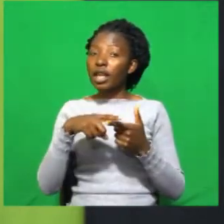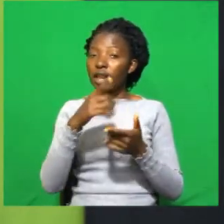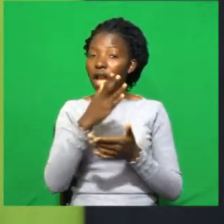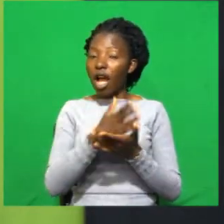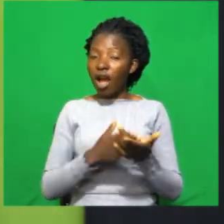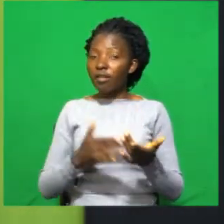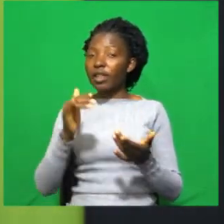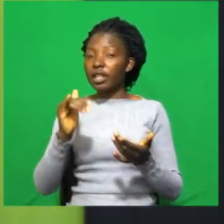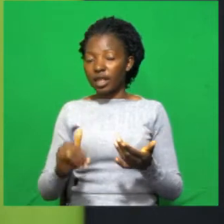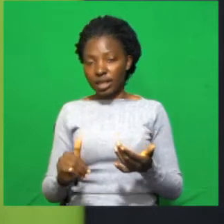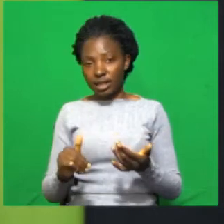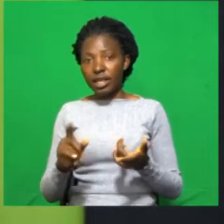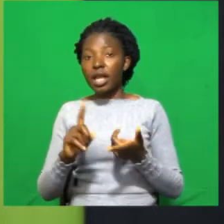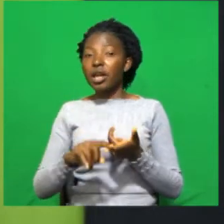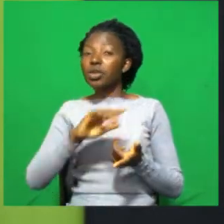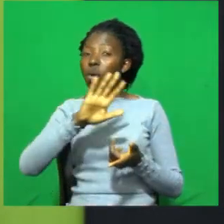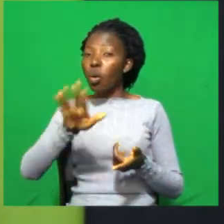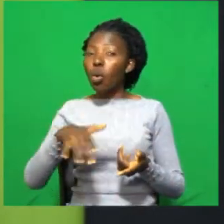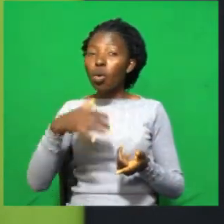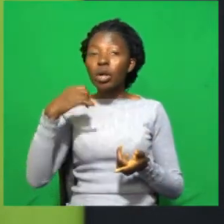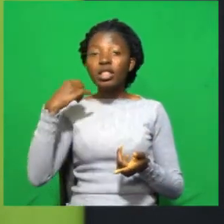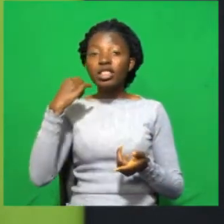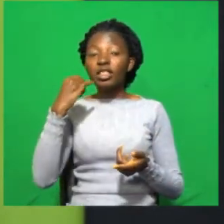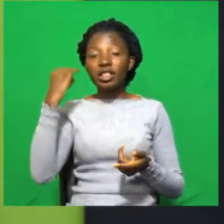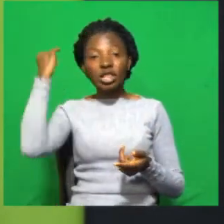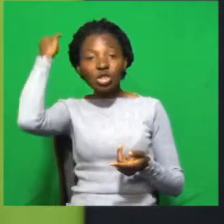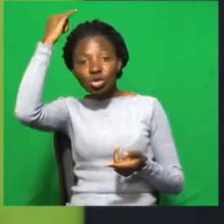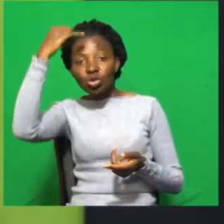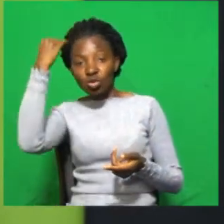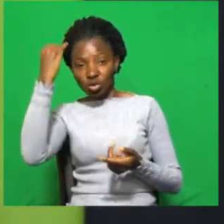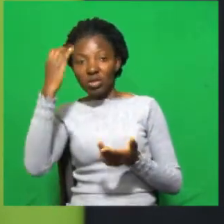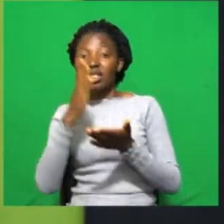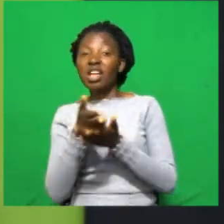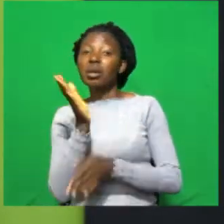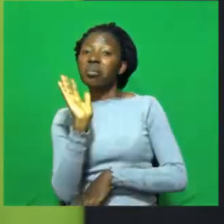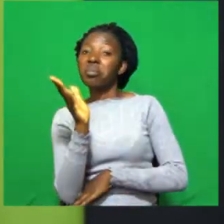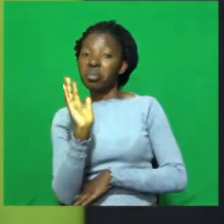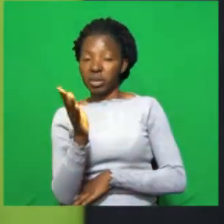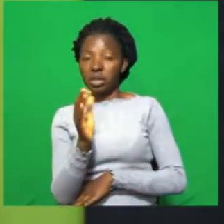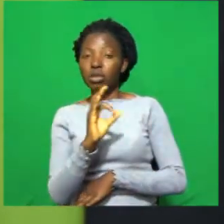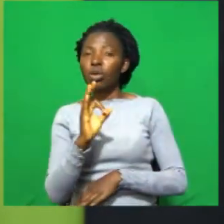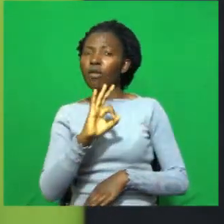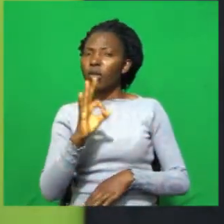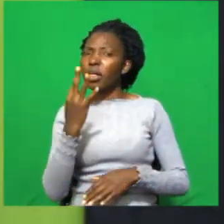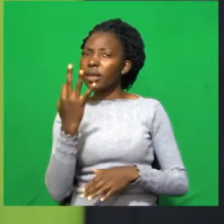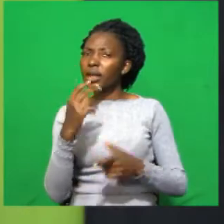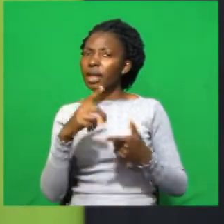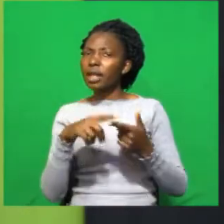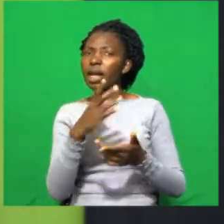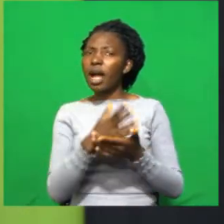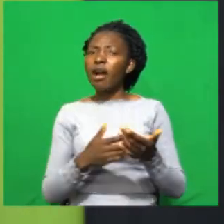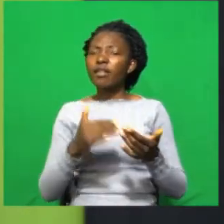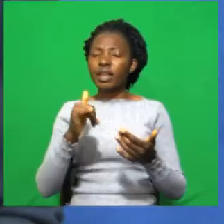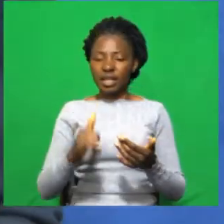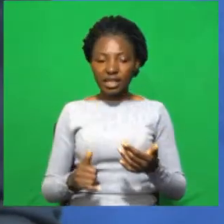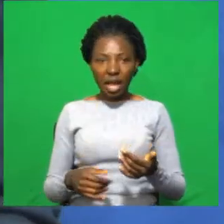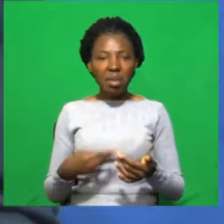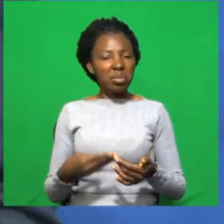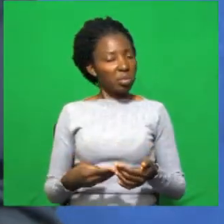months. VaJudha nguva iyo ndo vanenge vaakuparidza. Saka kwe3.5 years kuchaitika